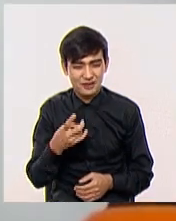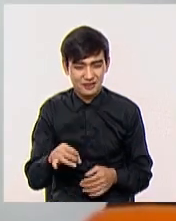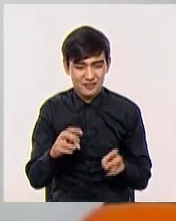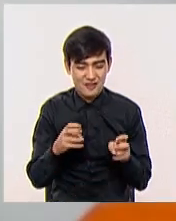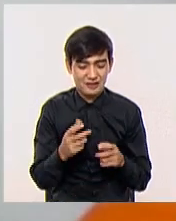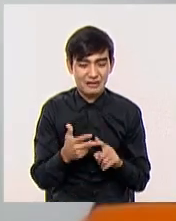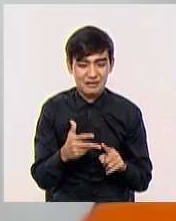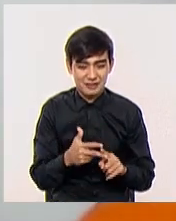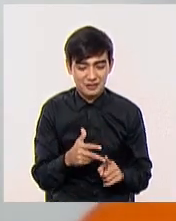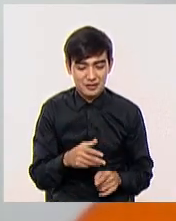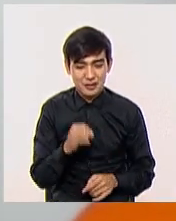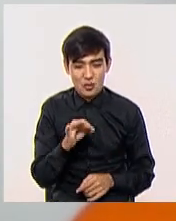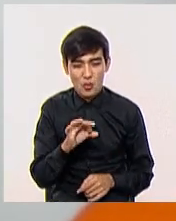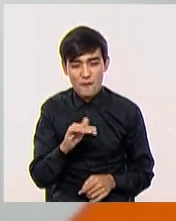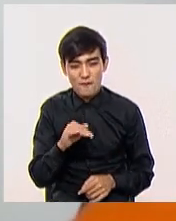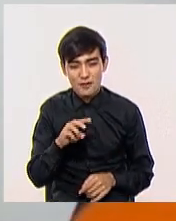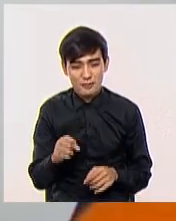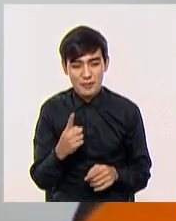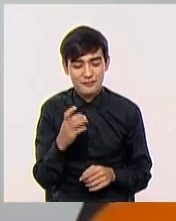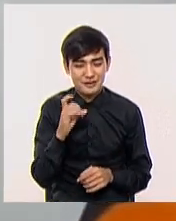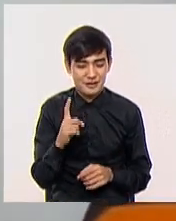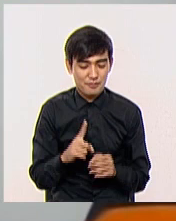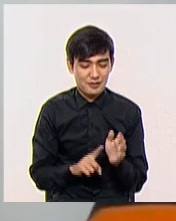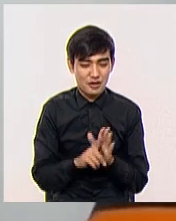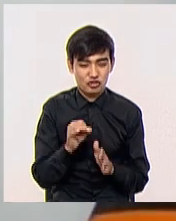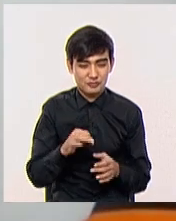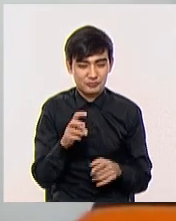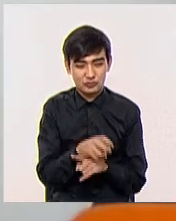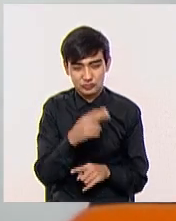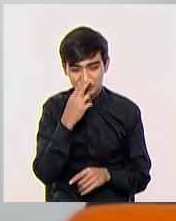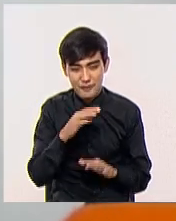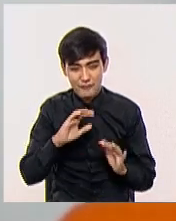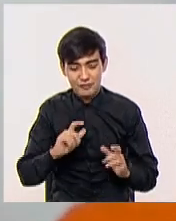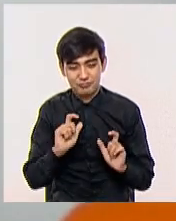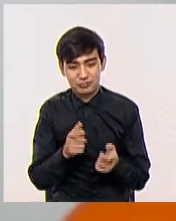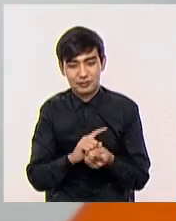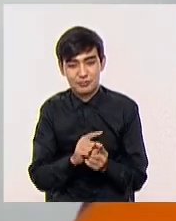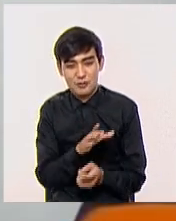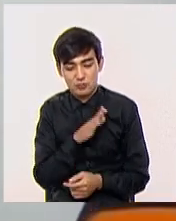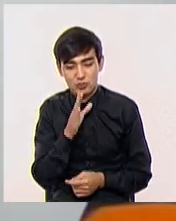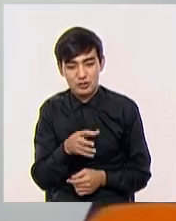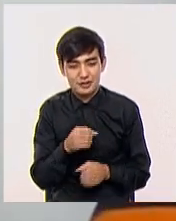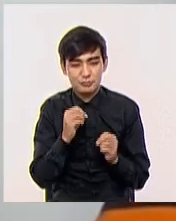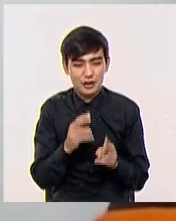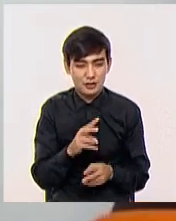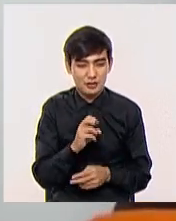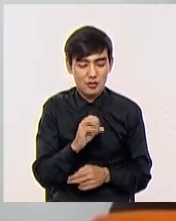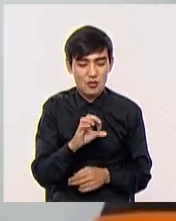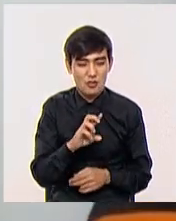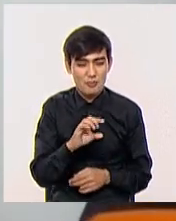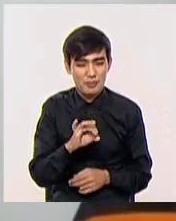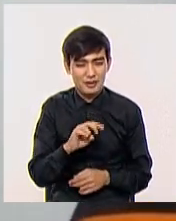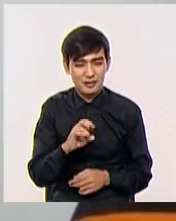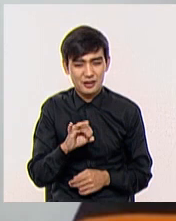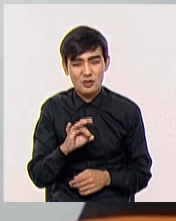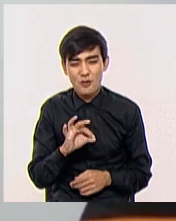мы приступаем к офлайн-обучению, но при изменении эпидситуации, значит, будет использоваться комбинированный формат обучения,